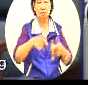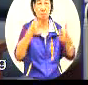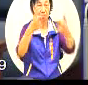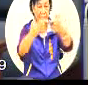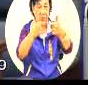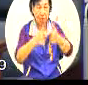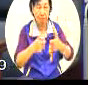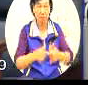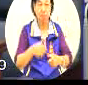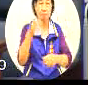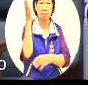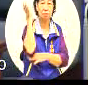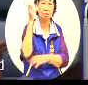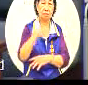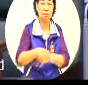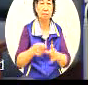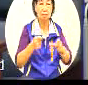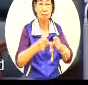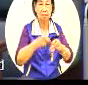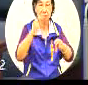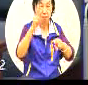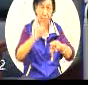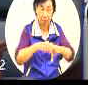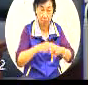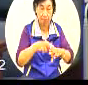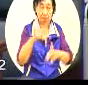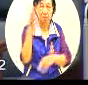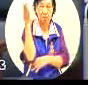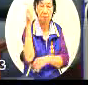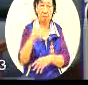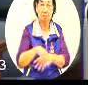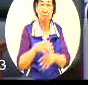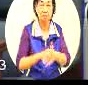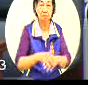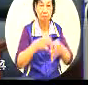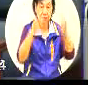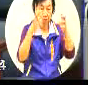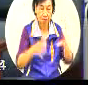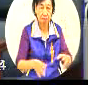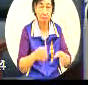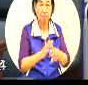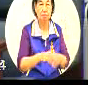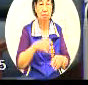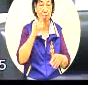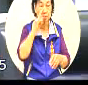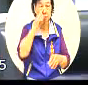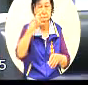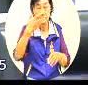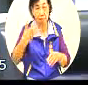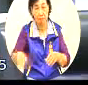府公共政策，配合去那个新建我们所谓的污水下水道